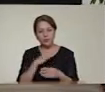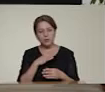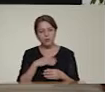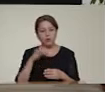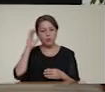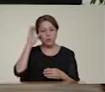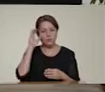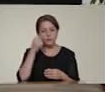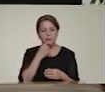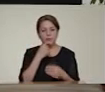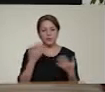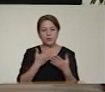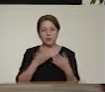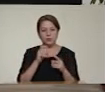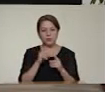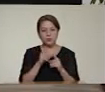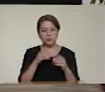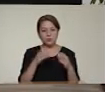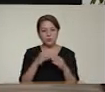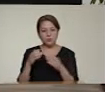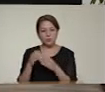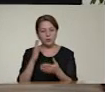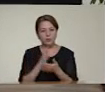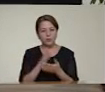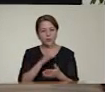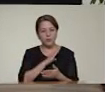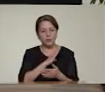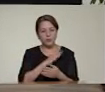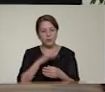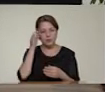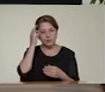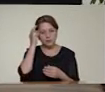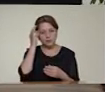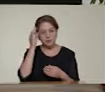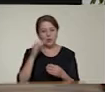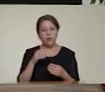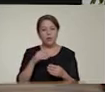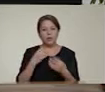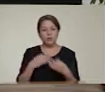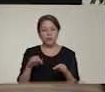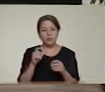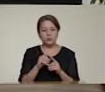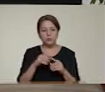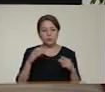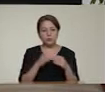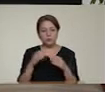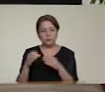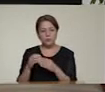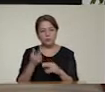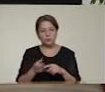O'zbek tilida qanday so'z turkumlari bor edi? Siz mustaqil so'z turkumlarini juda ham yaxshi bilsangiz